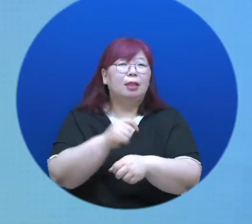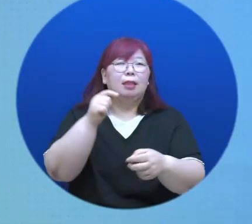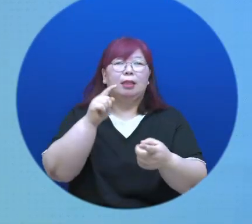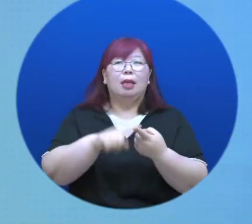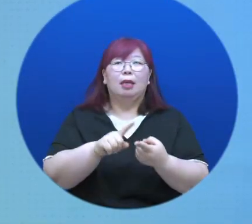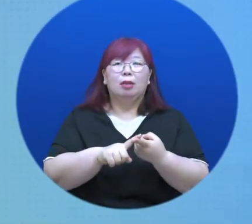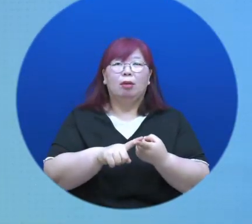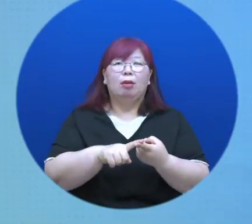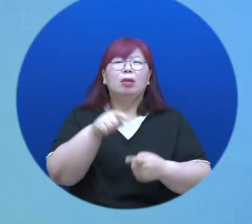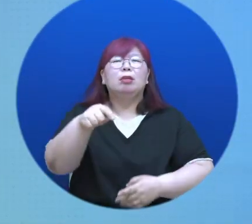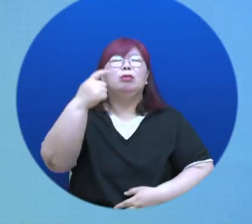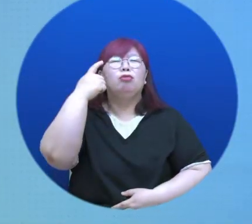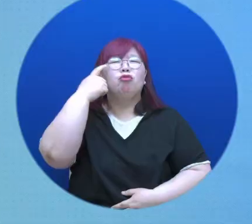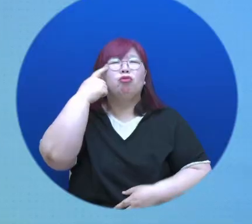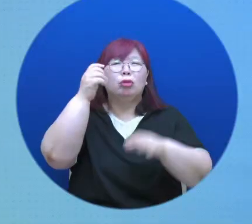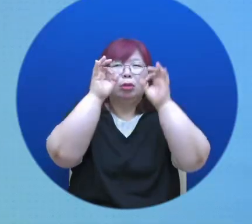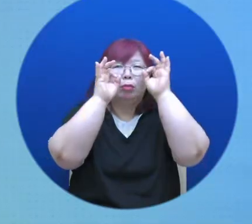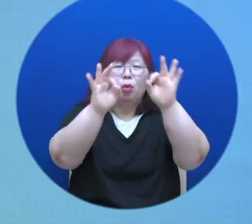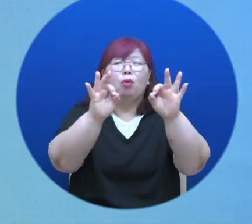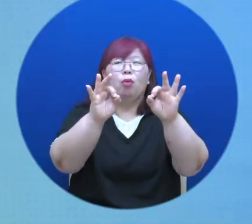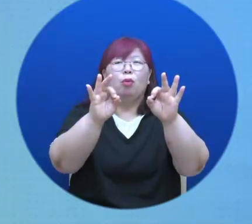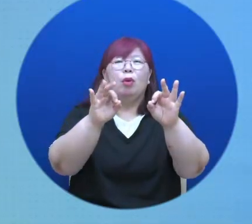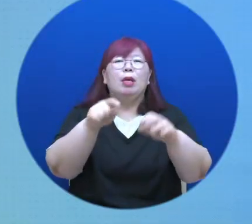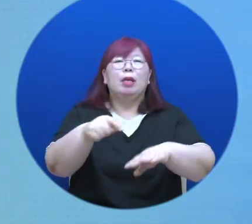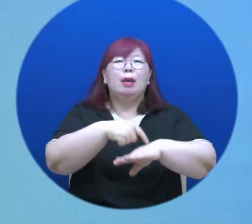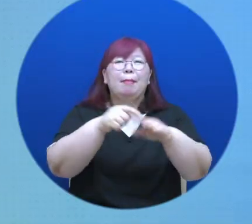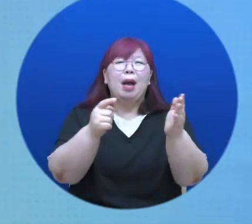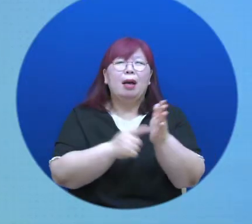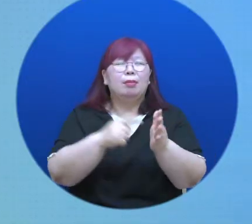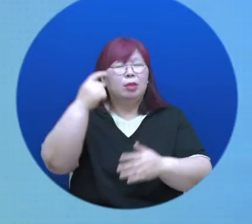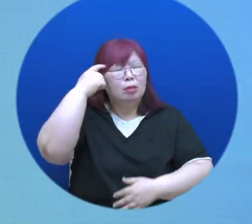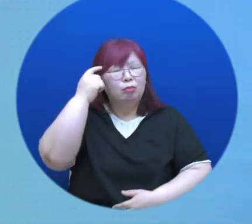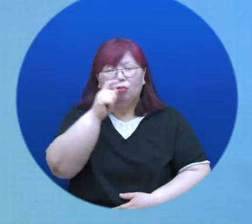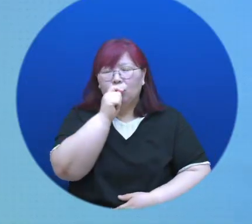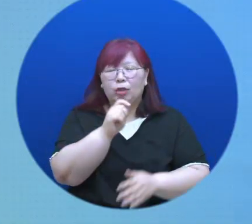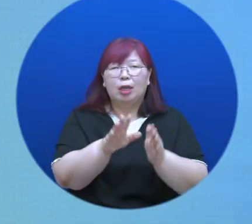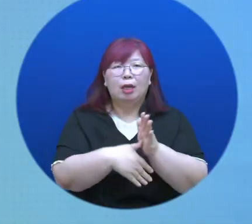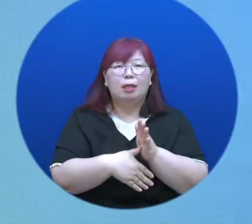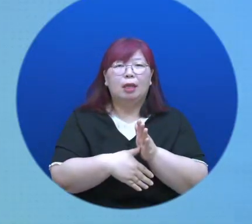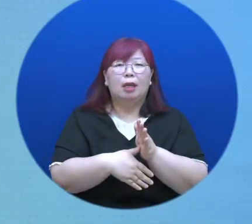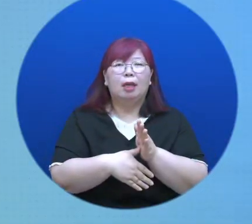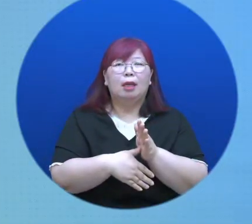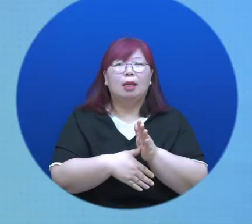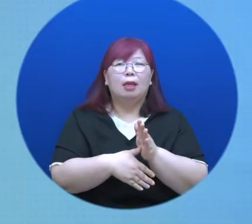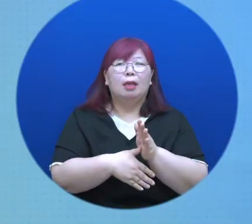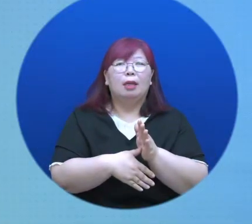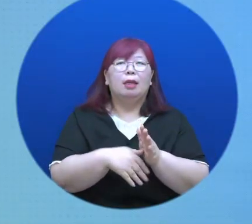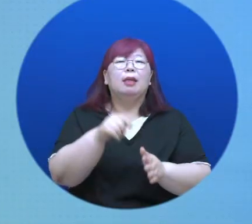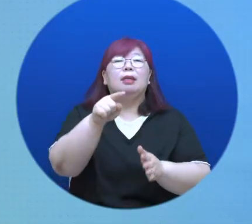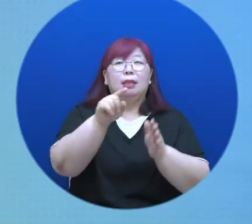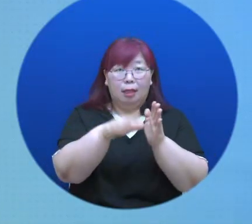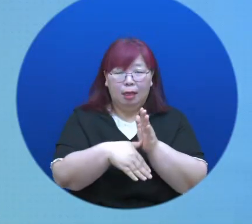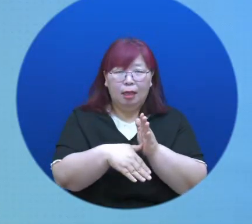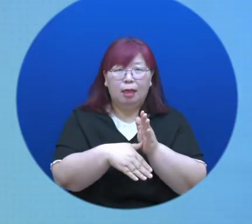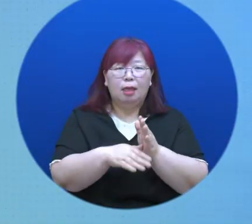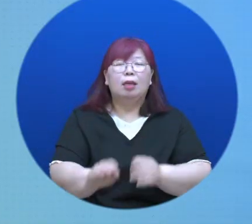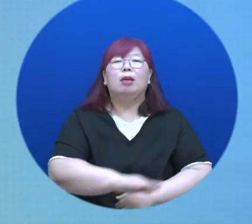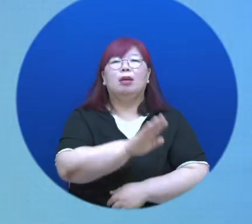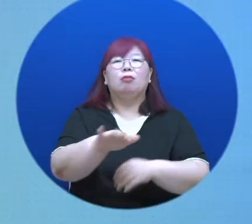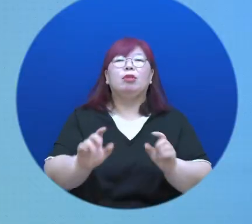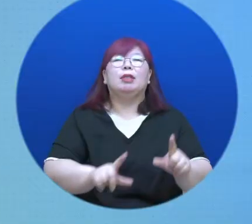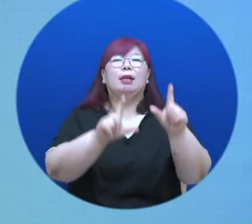그 눈을 보며 그 마음을 묵상할 때, 그때 비로소 우리